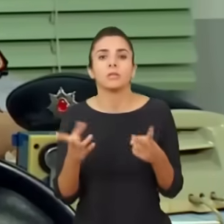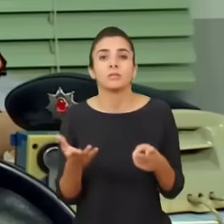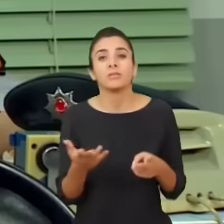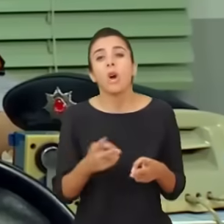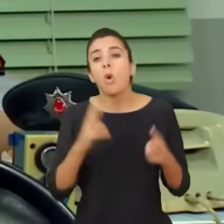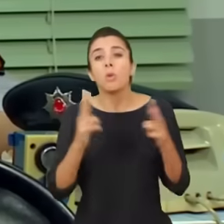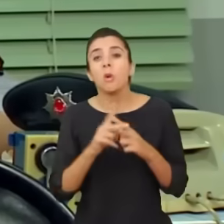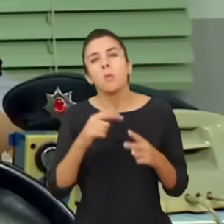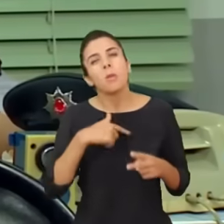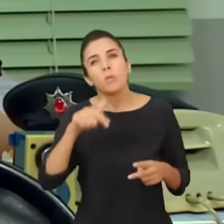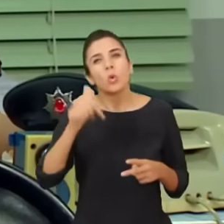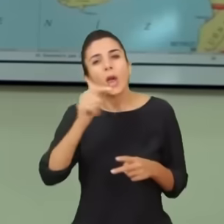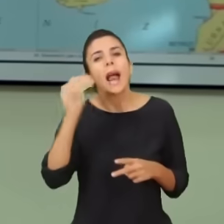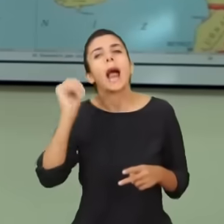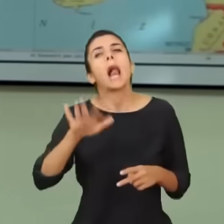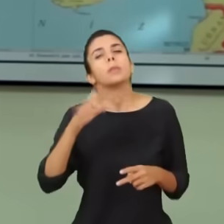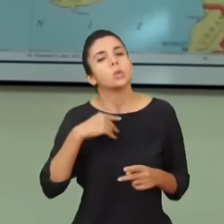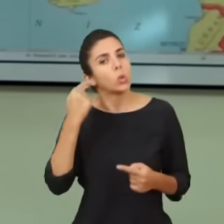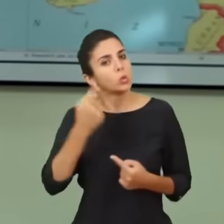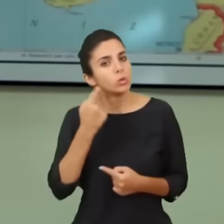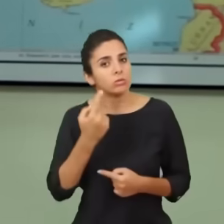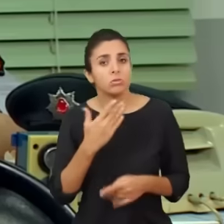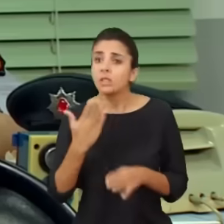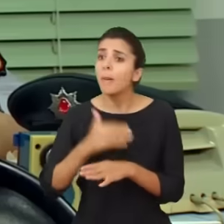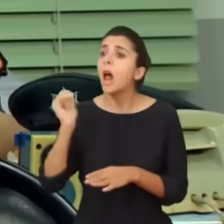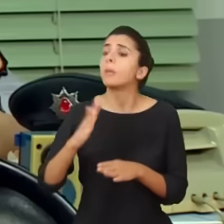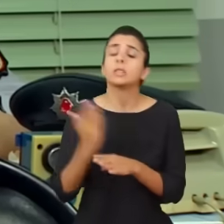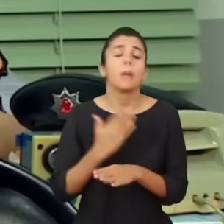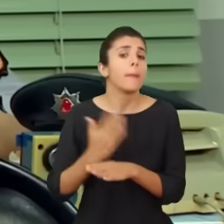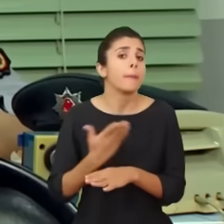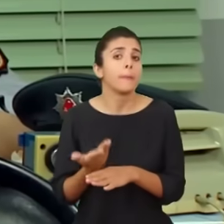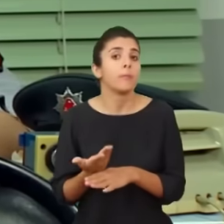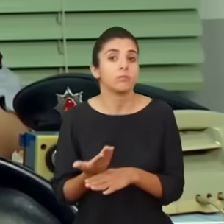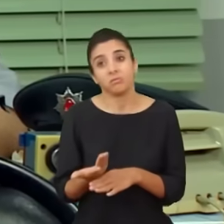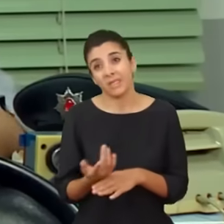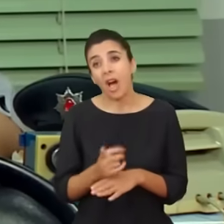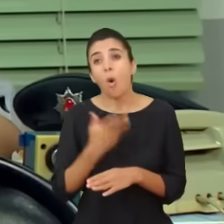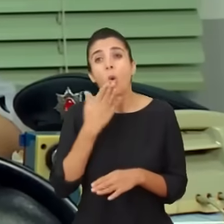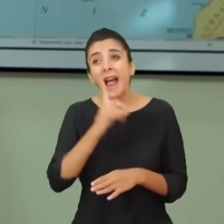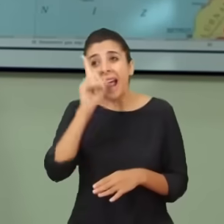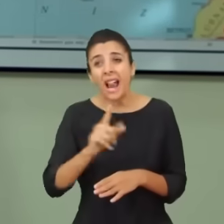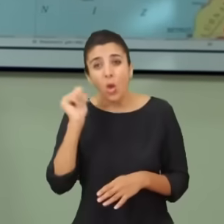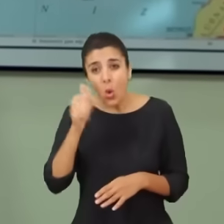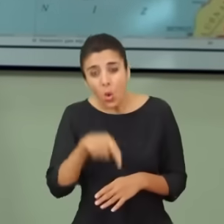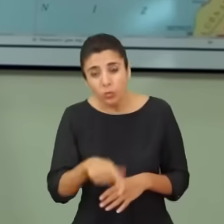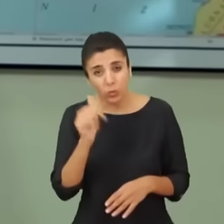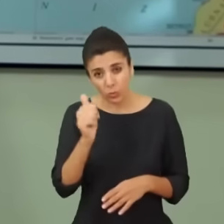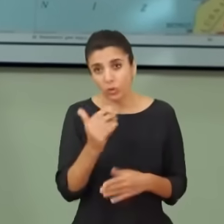Başkomiserim biz bugün size gelmez diye bakıyorduk ama. Niye gelmeyecekmişim ya? Malum orucun ilk günü bugün.